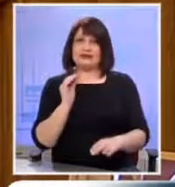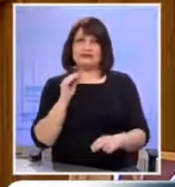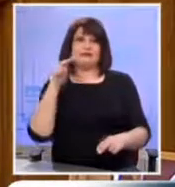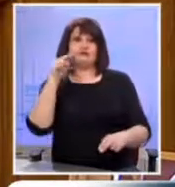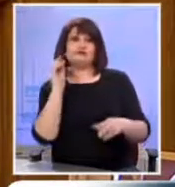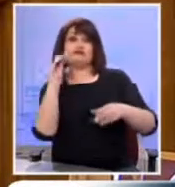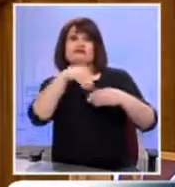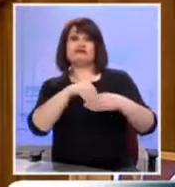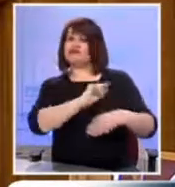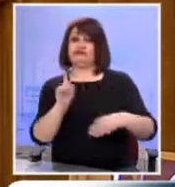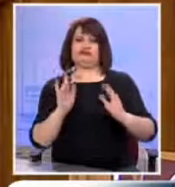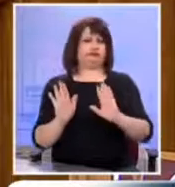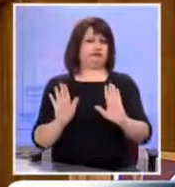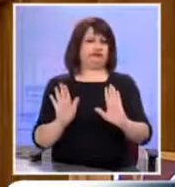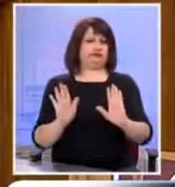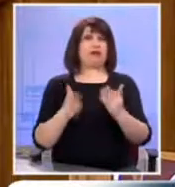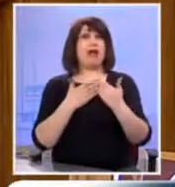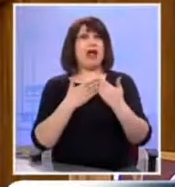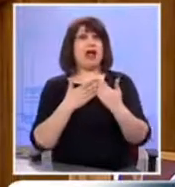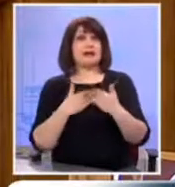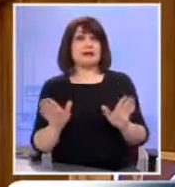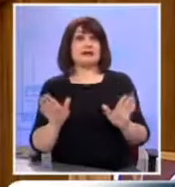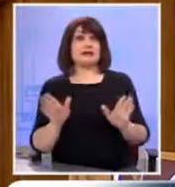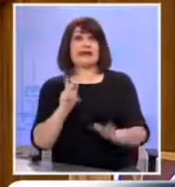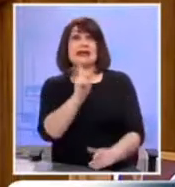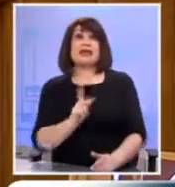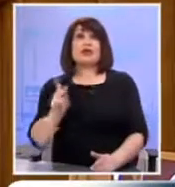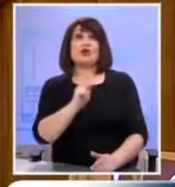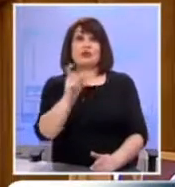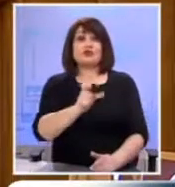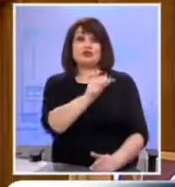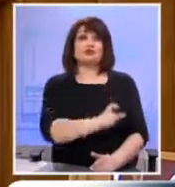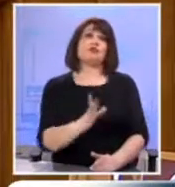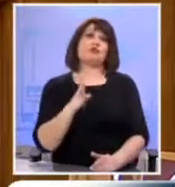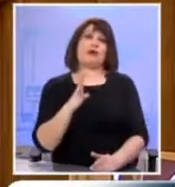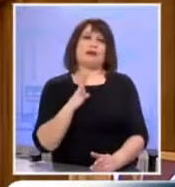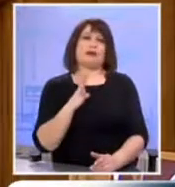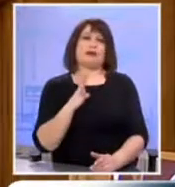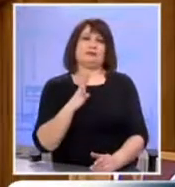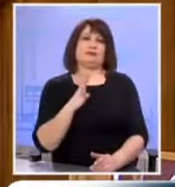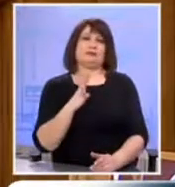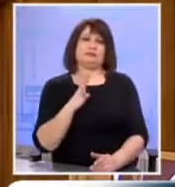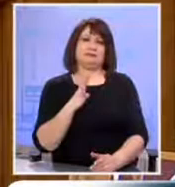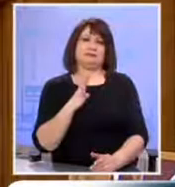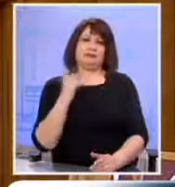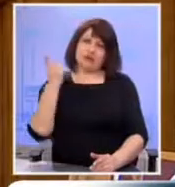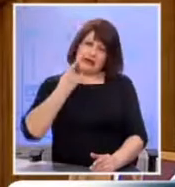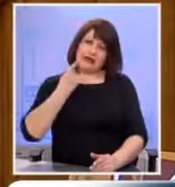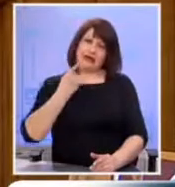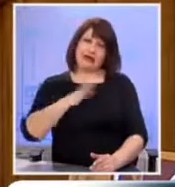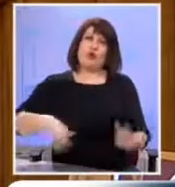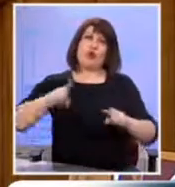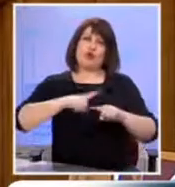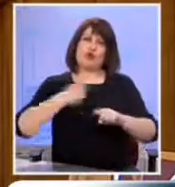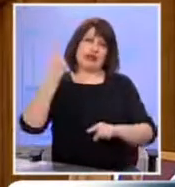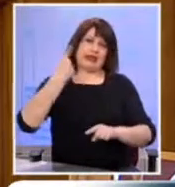παρεμβάσεις και θα ανοίγει διάπλατα την πόρτα στην κοινωνία για να είναι αυτή ο τελικός κριτής.